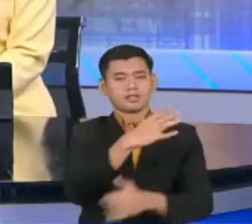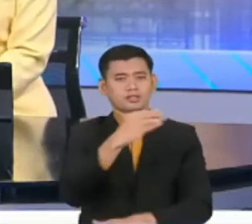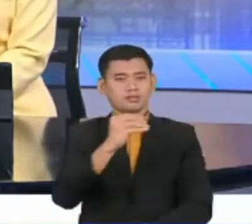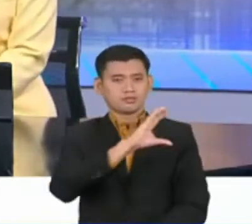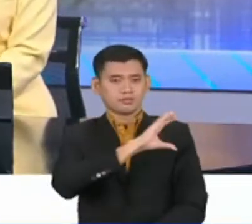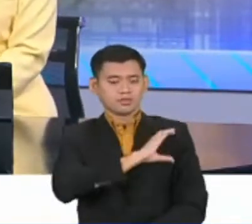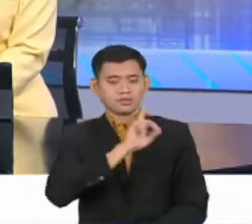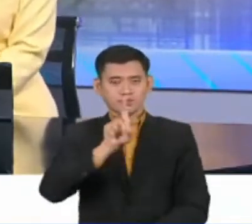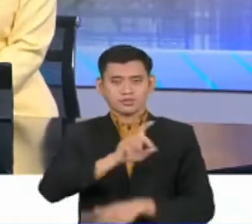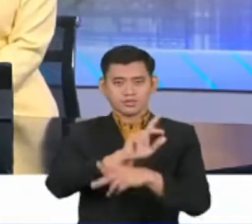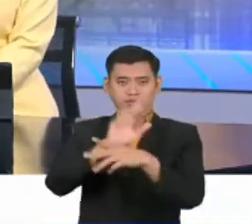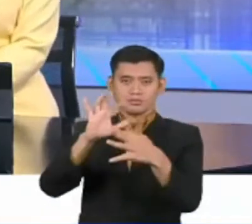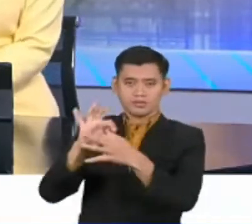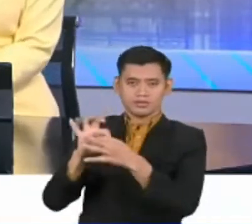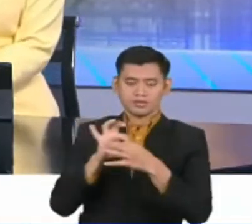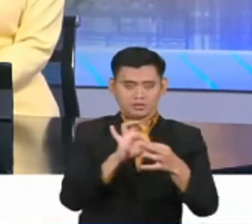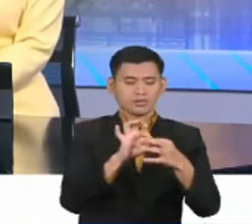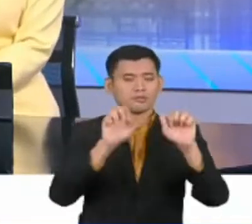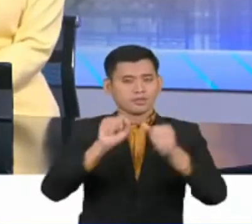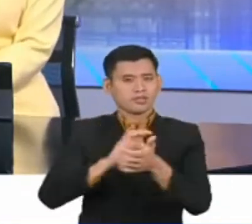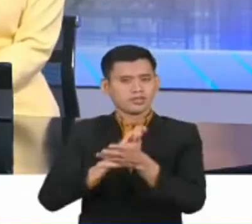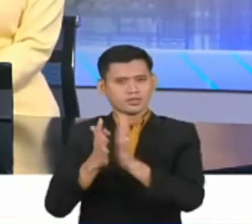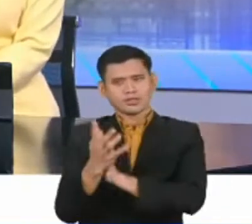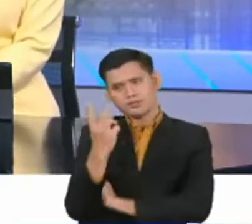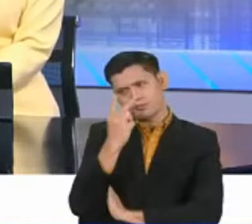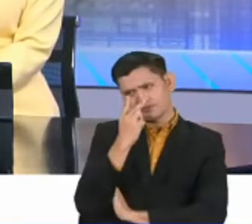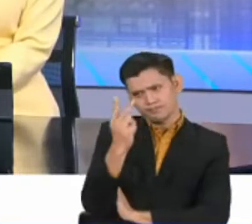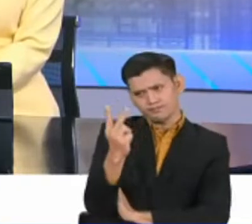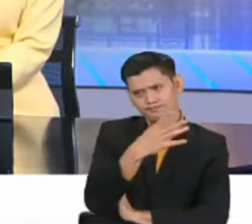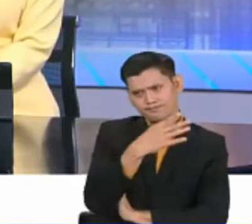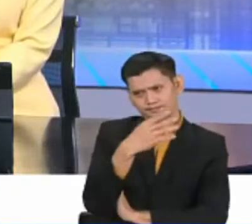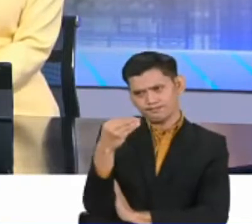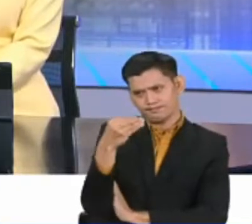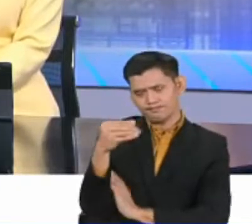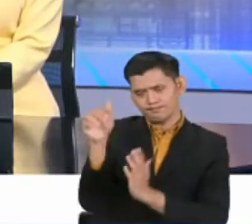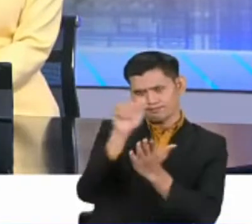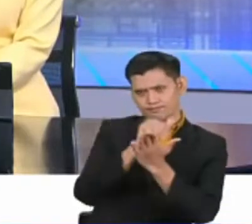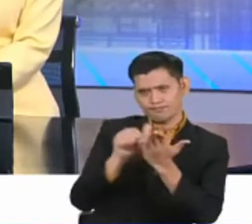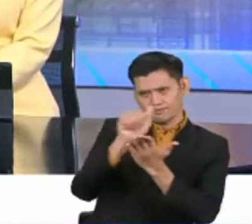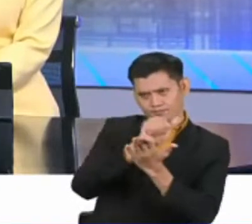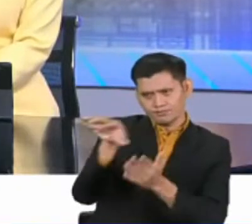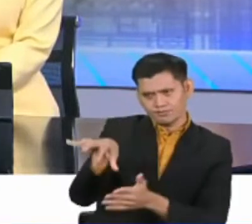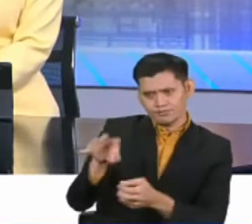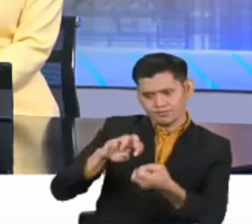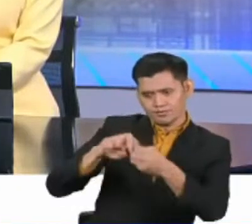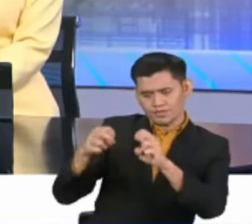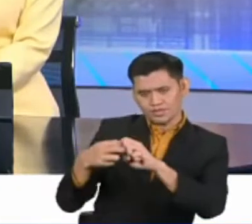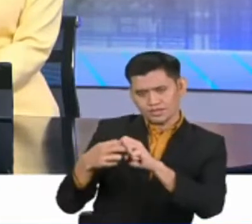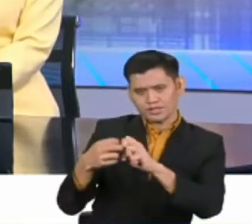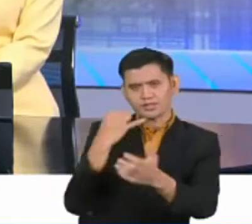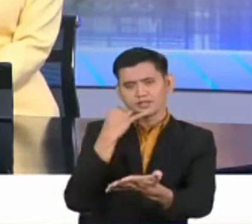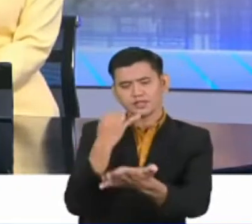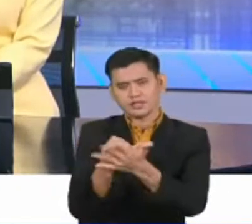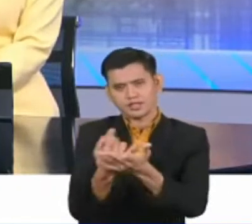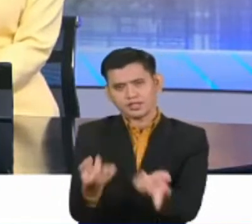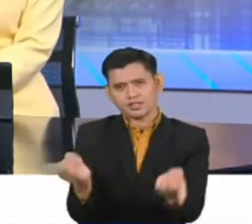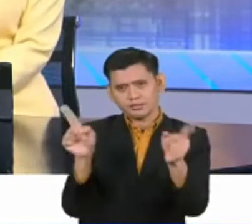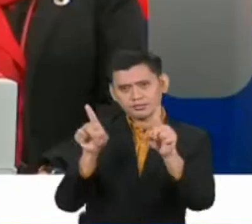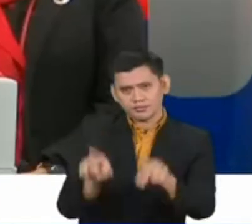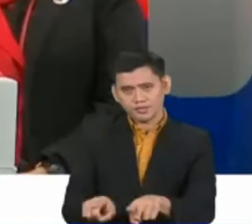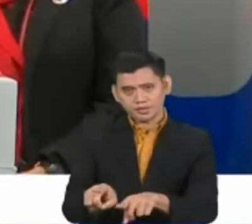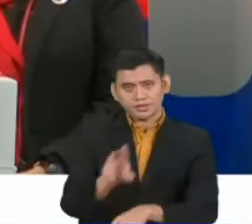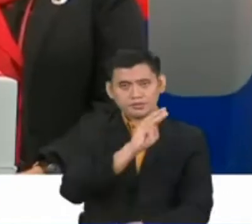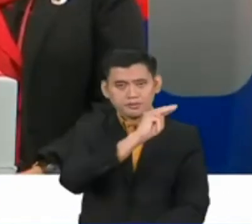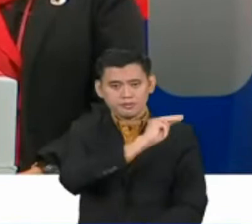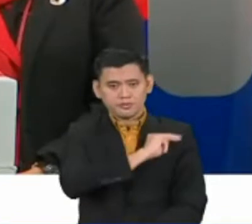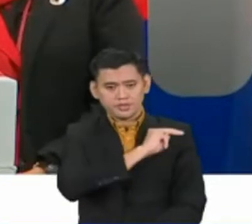Ya, mereka boleh menjadi mata dan telinga bagi mengenal pasti masalah dan isu berkaitan jenayah tersebut. Menteri Dalam Negeri